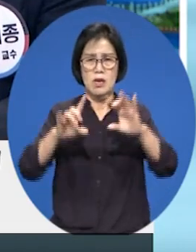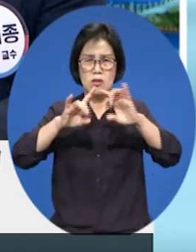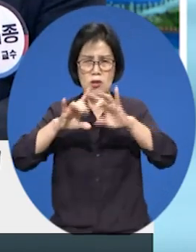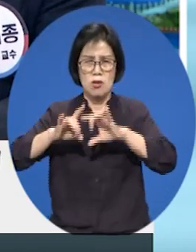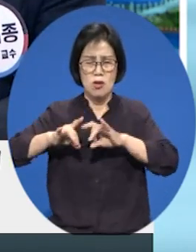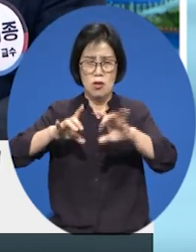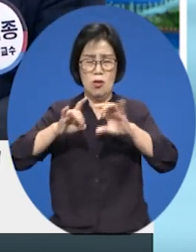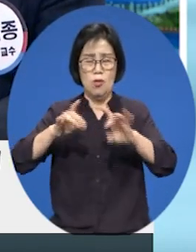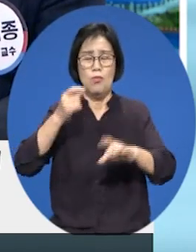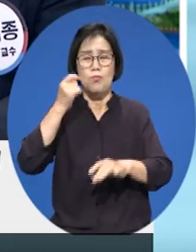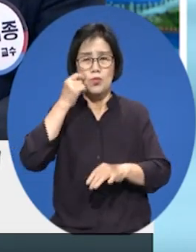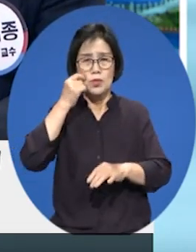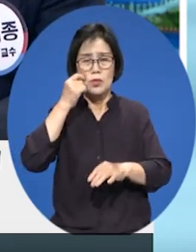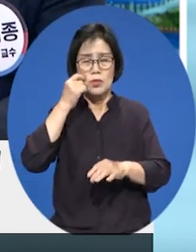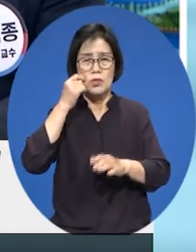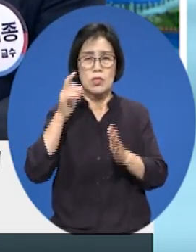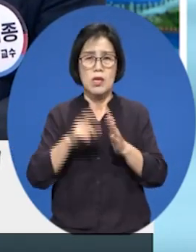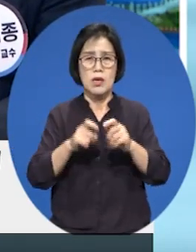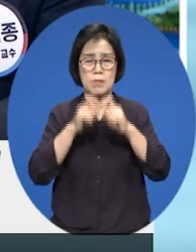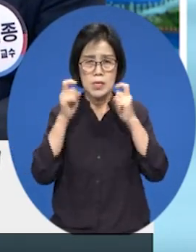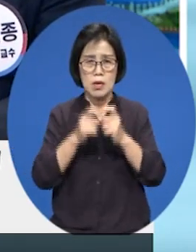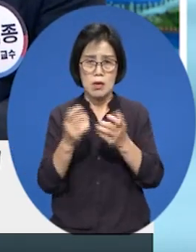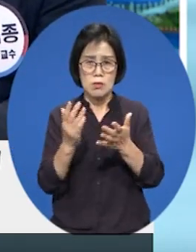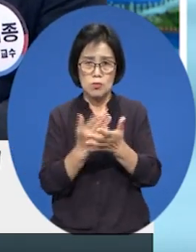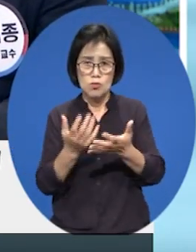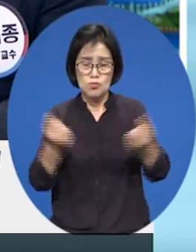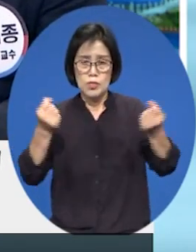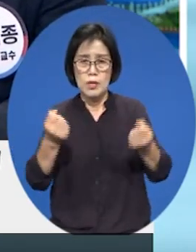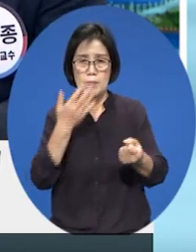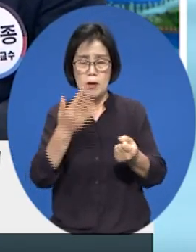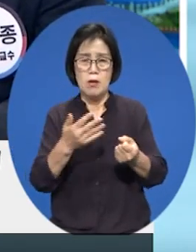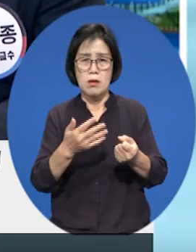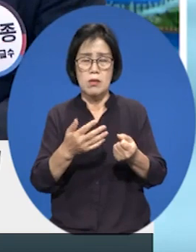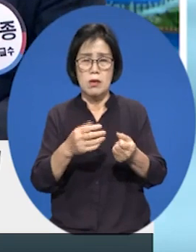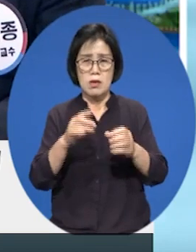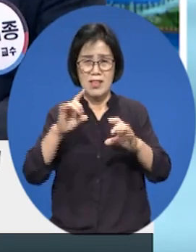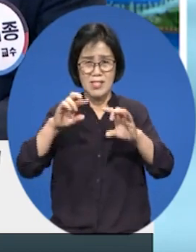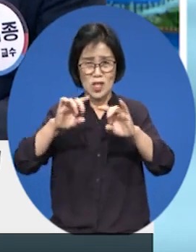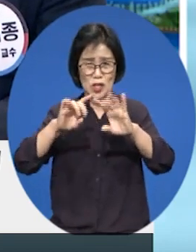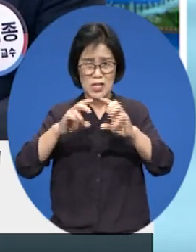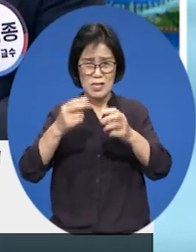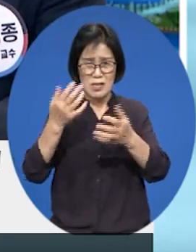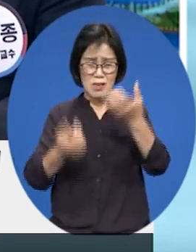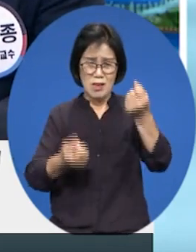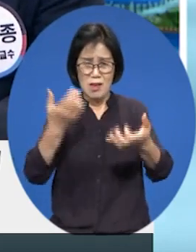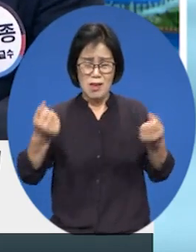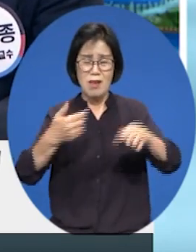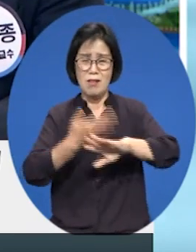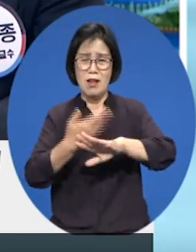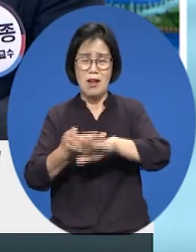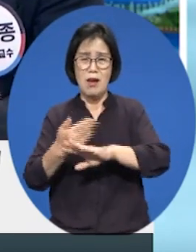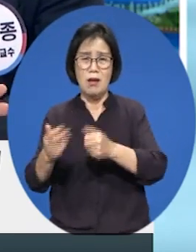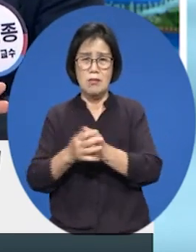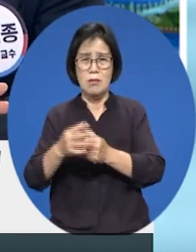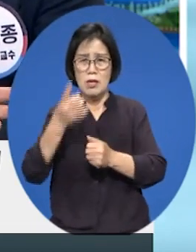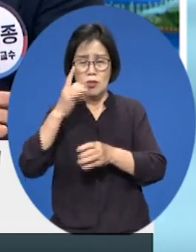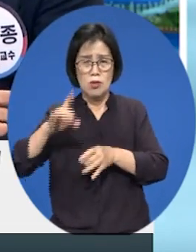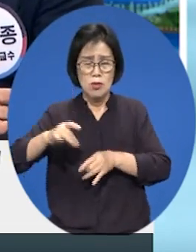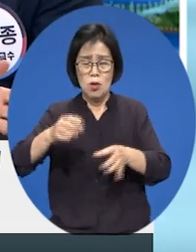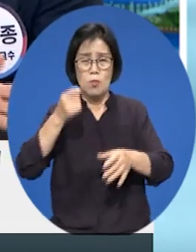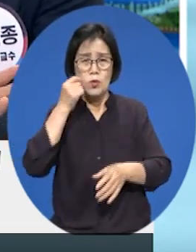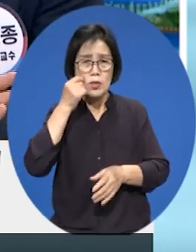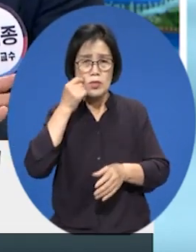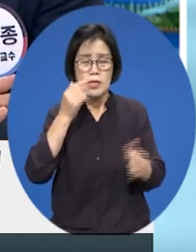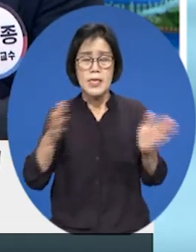수 없었던 겁니다 민간 따로 분리가 돼 있었기 때문에 전압이 다 달라 미군용 그러니까 전력 보낼 수 없었고 일본도 후쿠시마